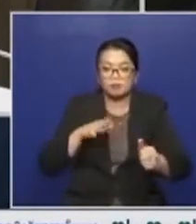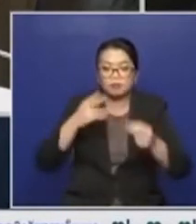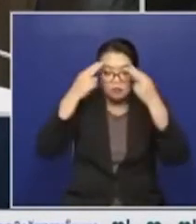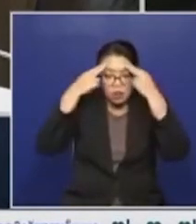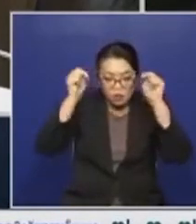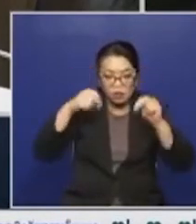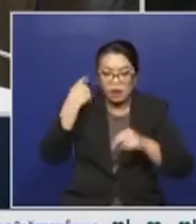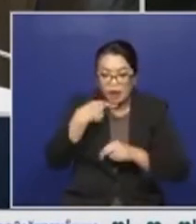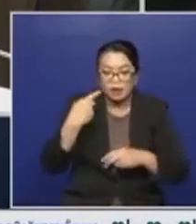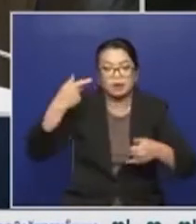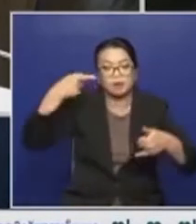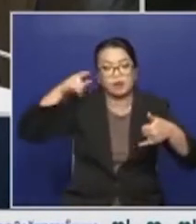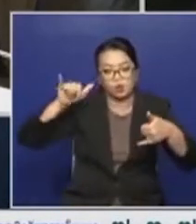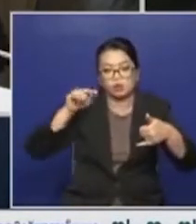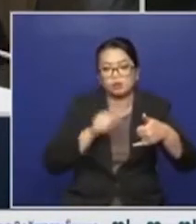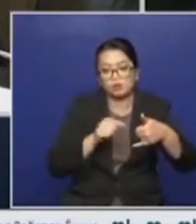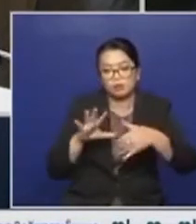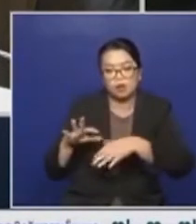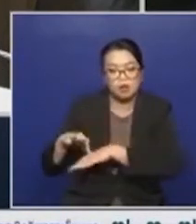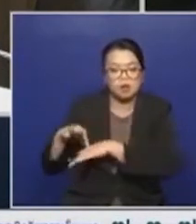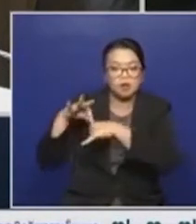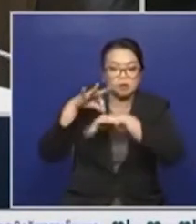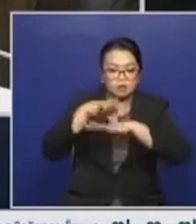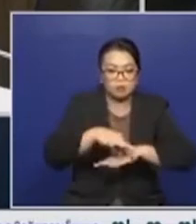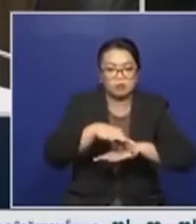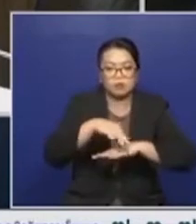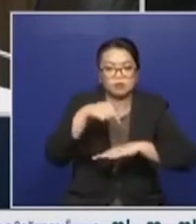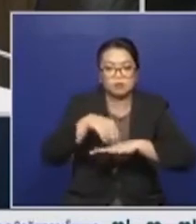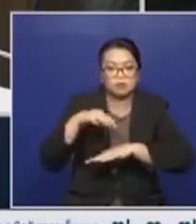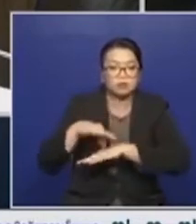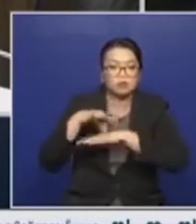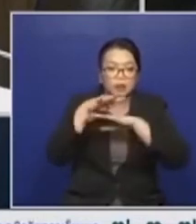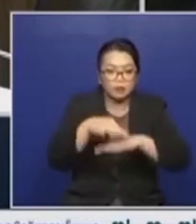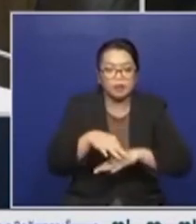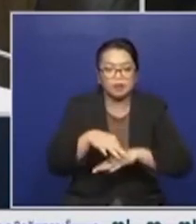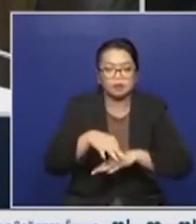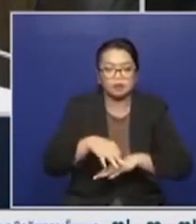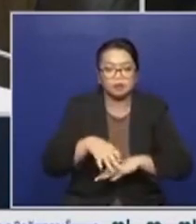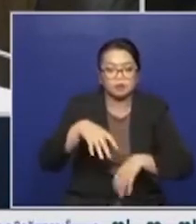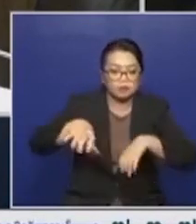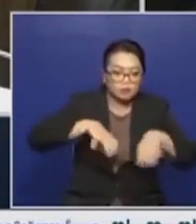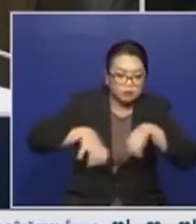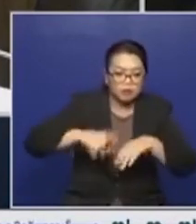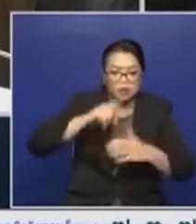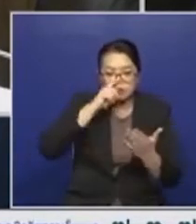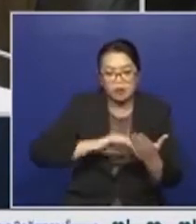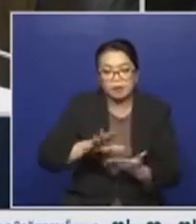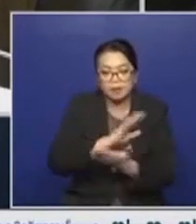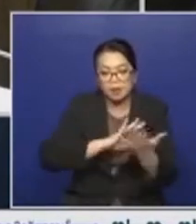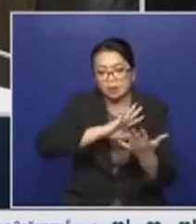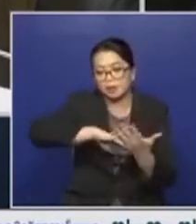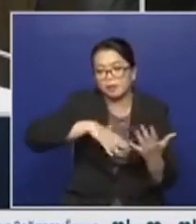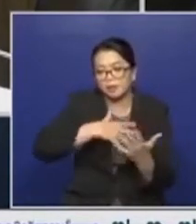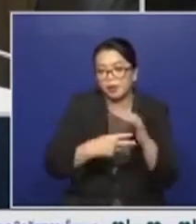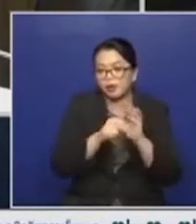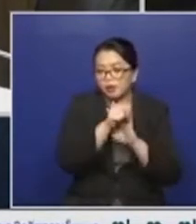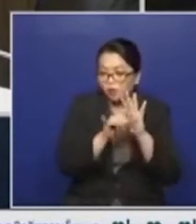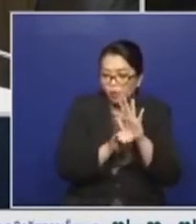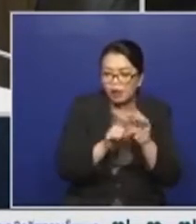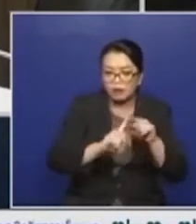พลเอกประยุทธ์จันทร์โอชาก็มาบริหารประเทศสร้างนโยบายและแก้ปัญหาให้กับประชา